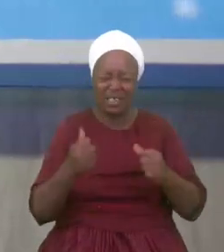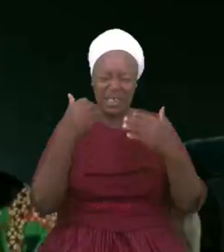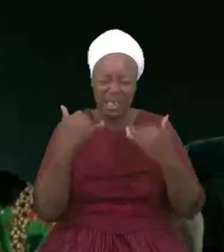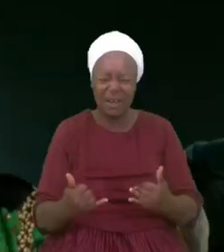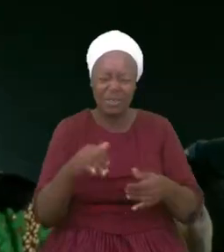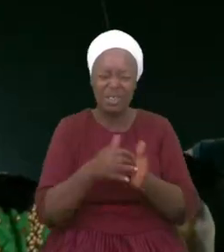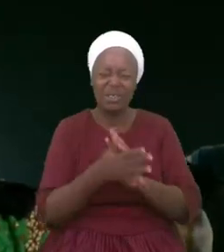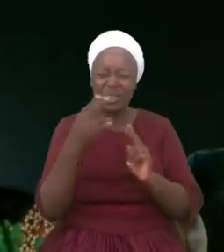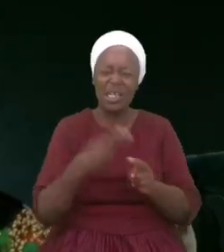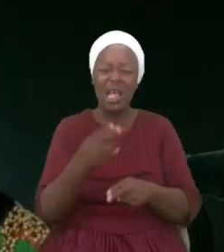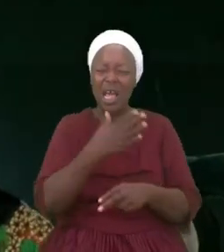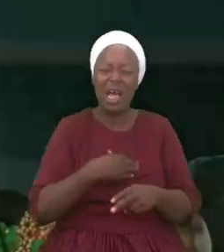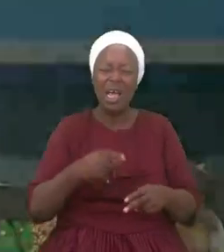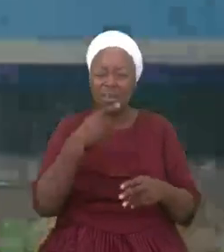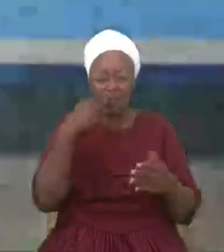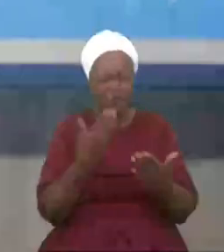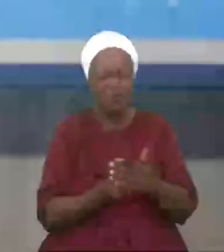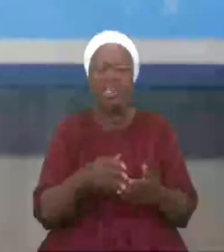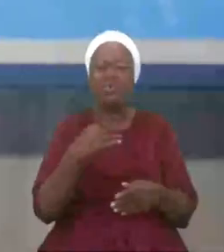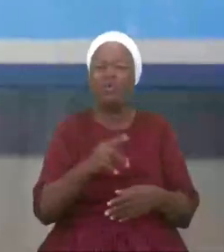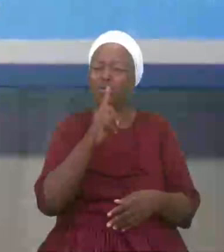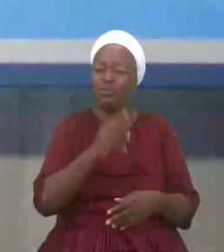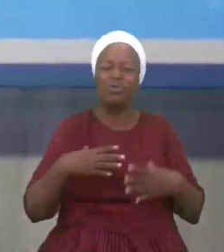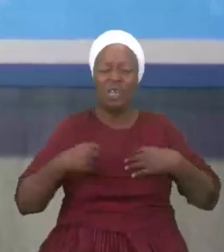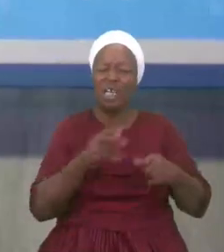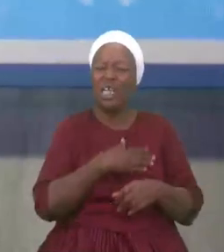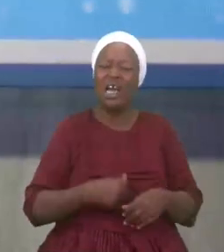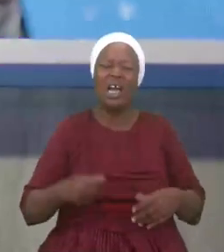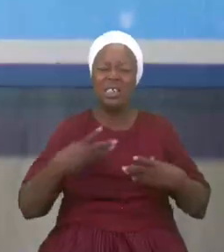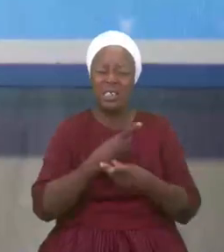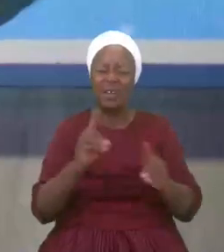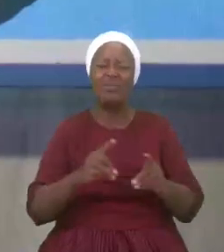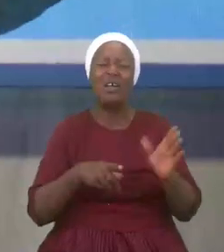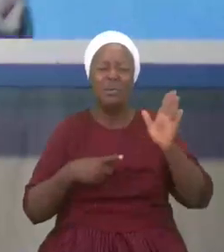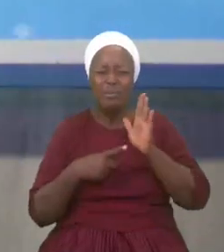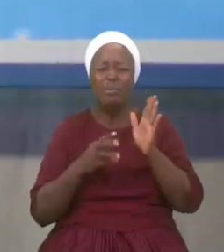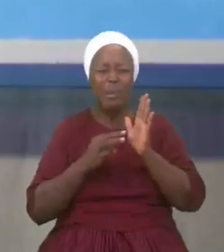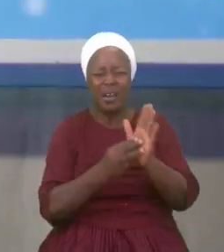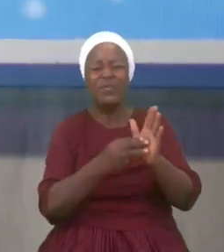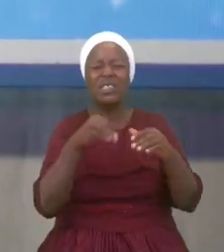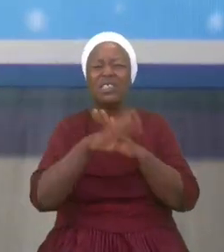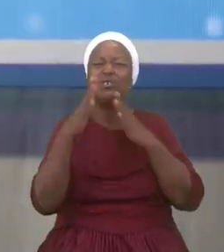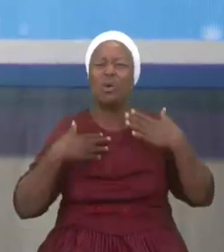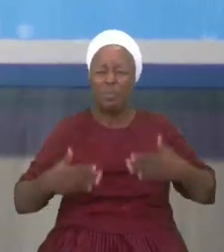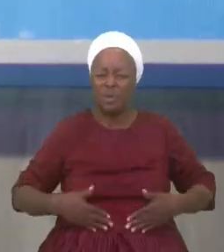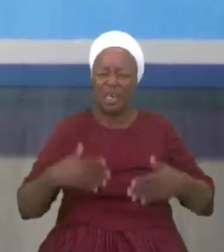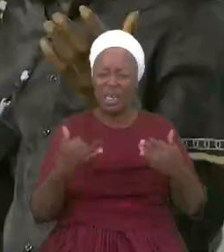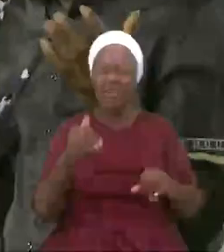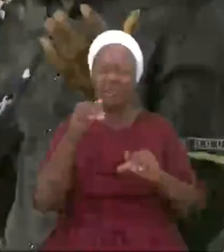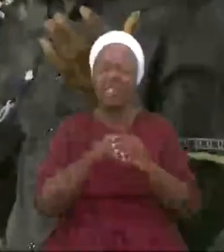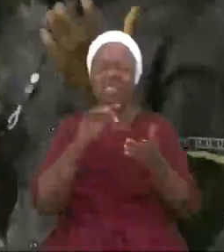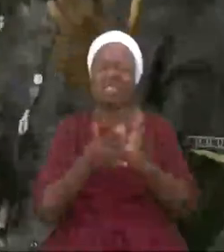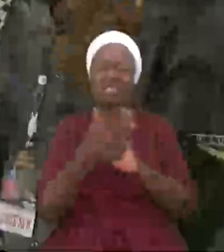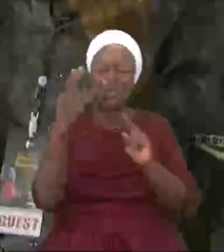et que tu la guéri instantanément maintenant et qui est l'évidence d'une guérison